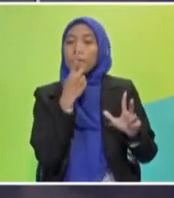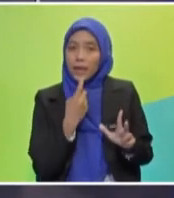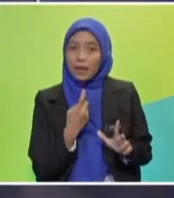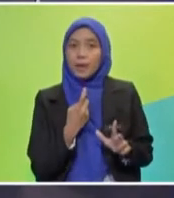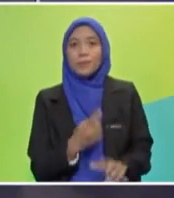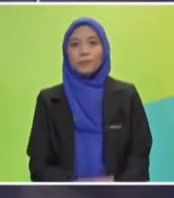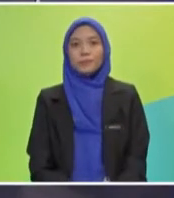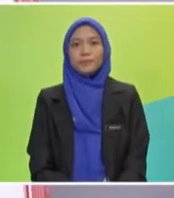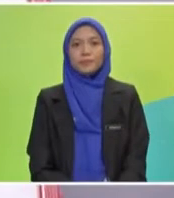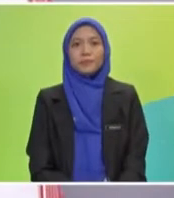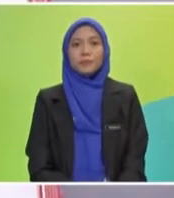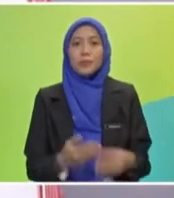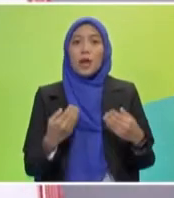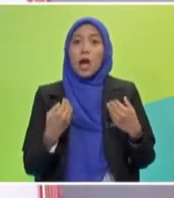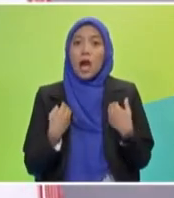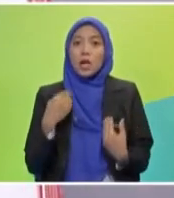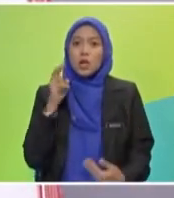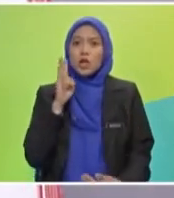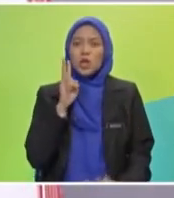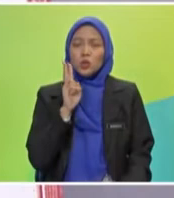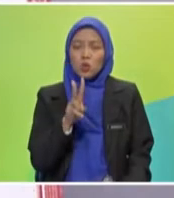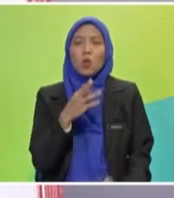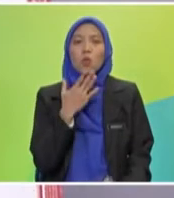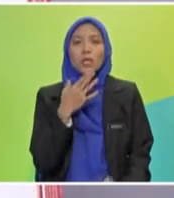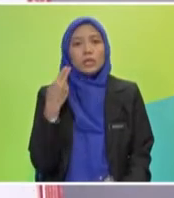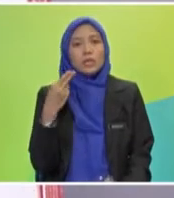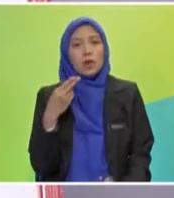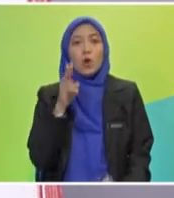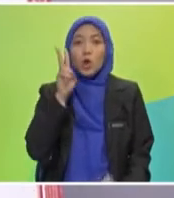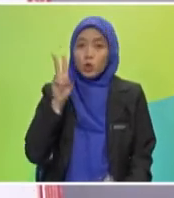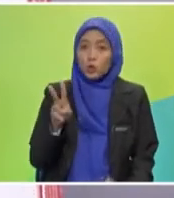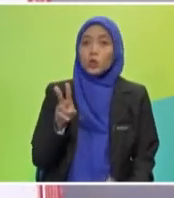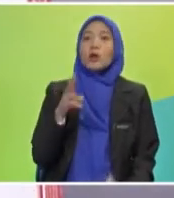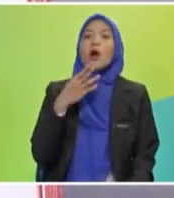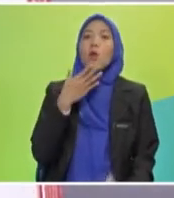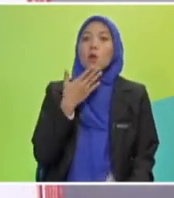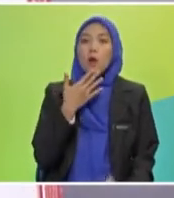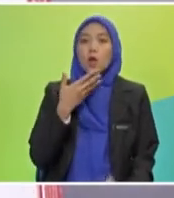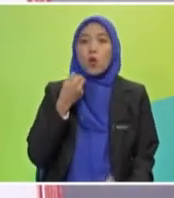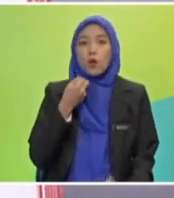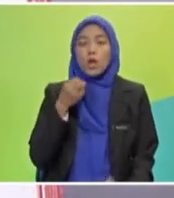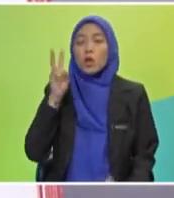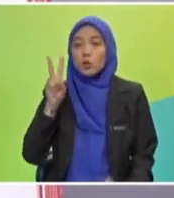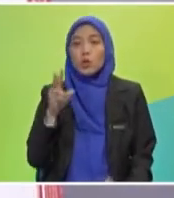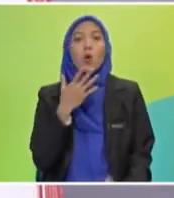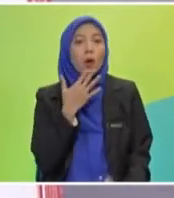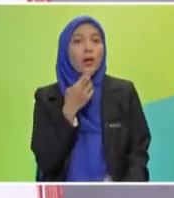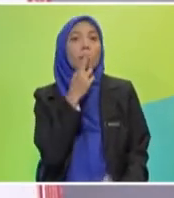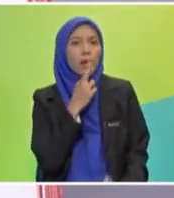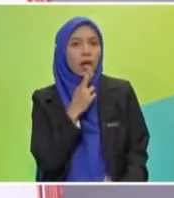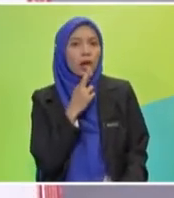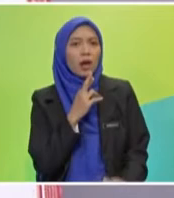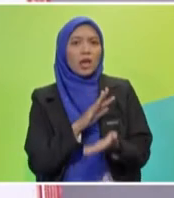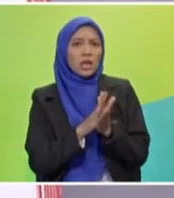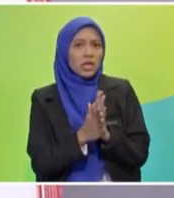situ ada dua yang berwarna hijau, dua berwarna oranye dan dua berwarna merah. Baik. Jadi kalau